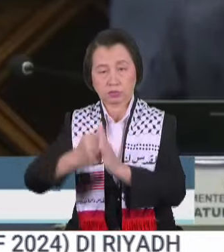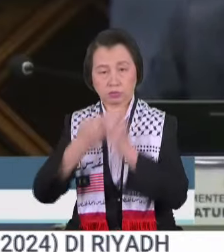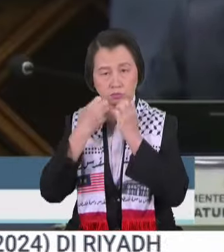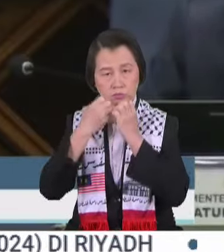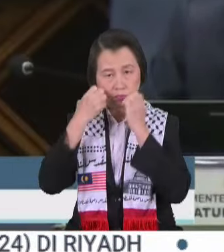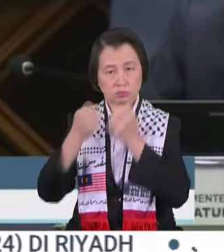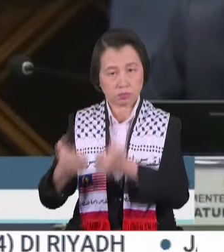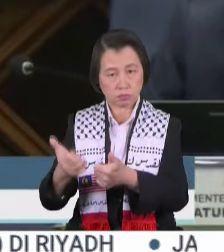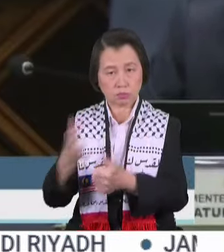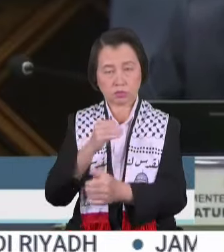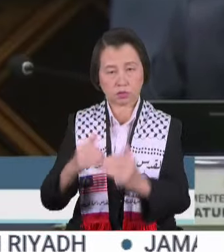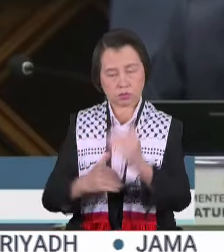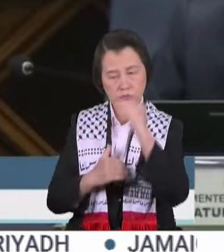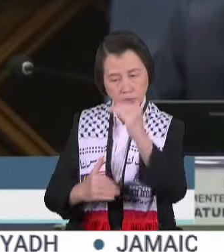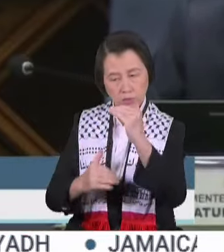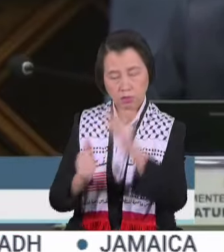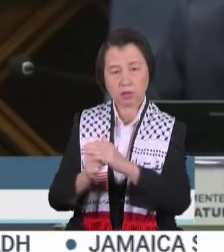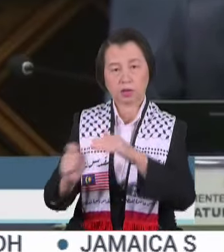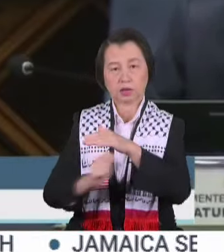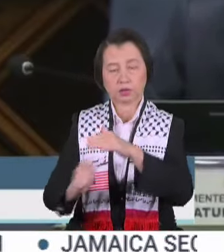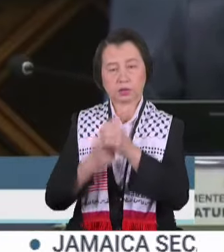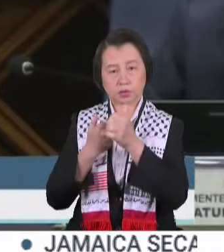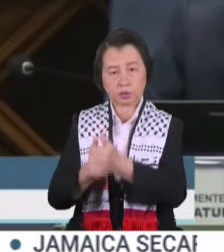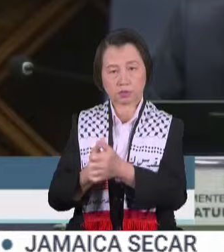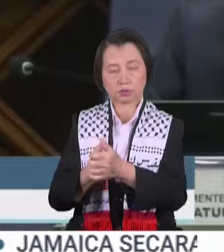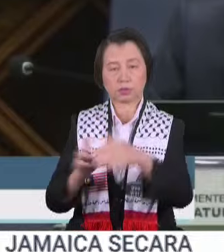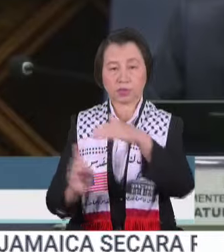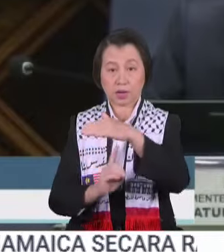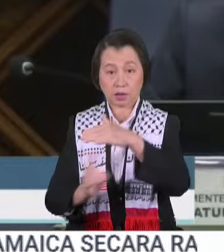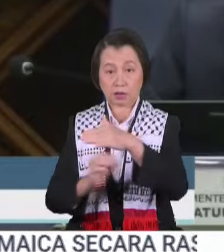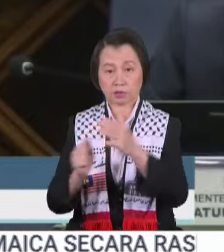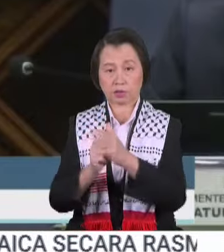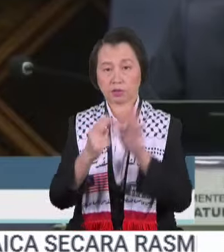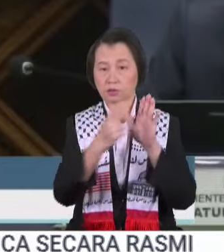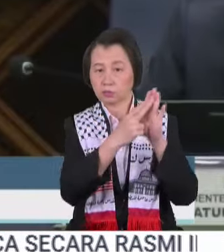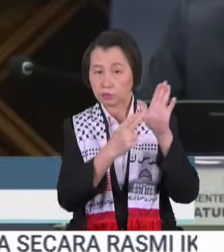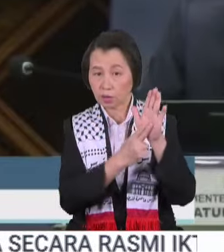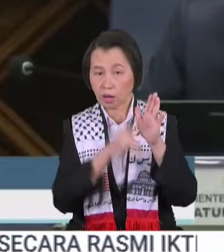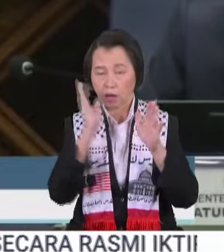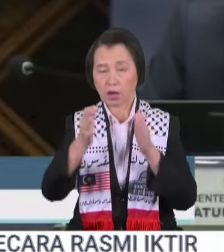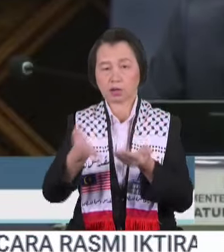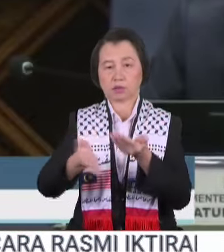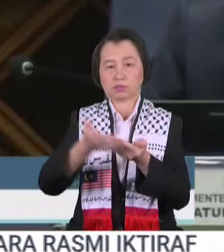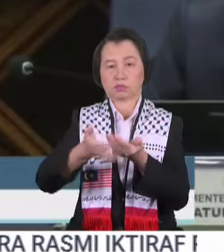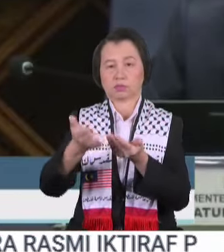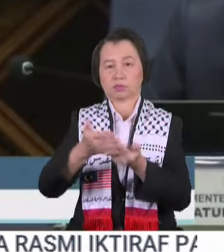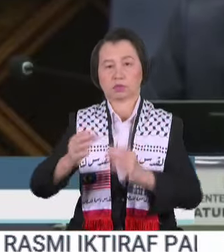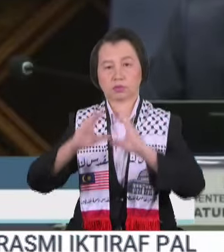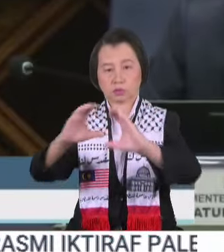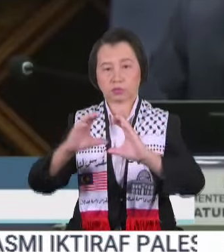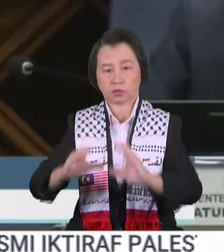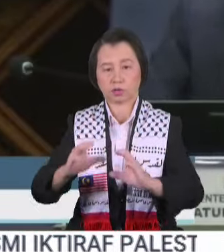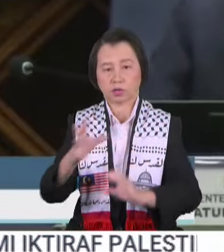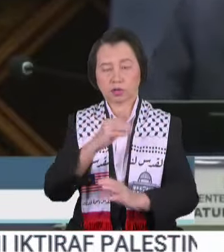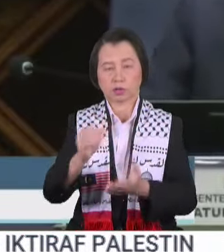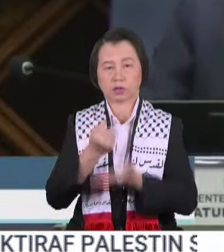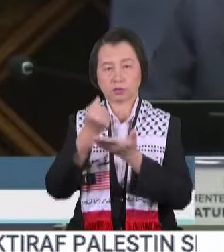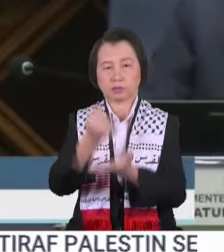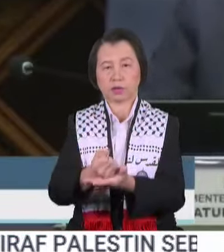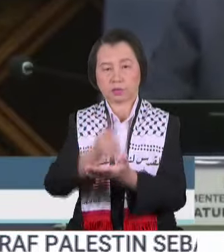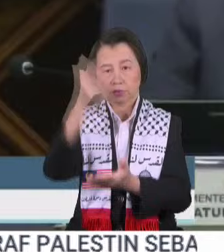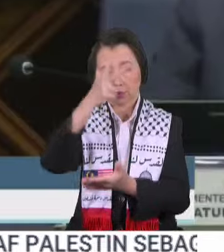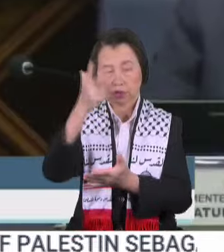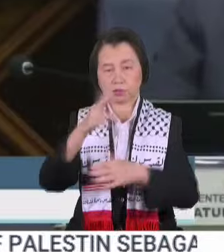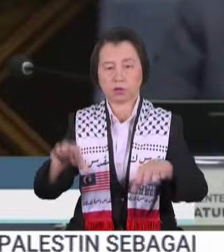cekap dan optimum berteraskan dasar dan undang-undang dan akan memudah cara serta membantu